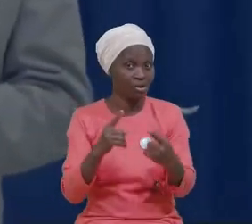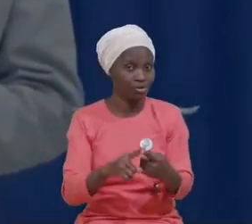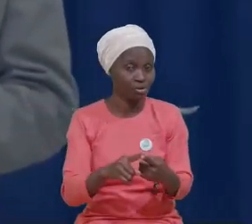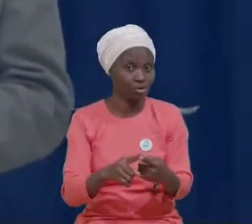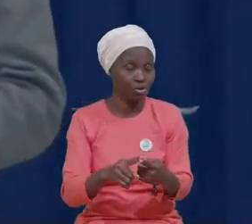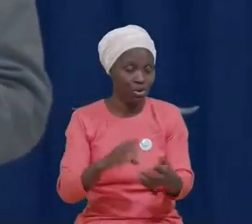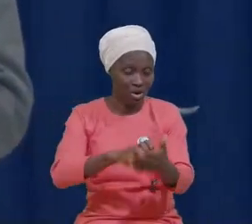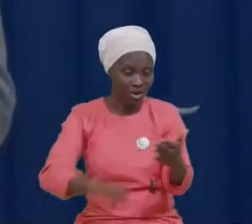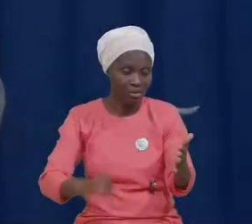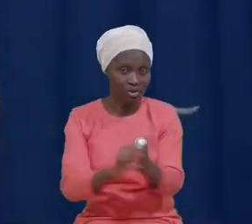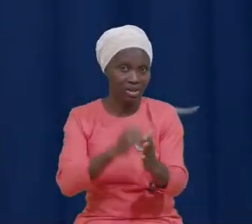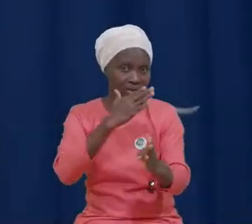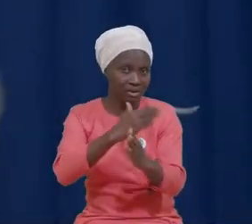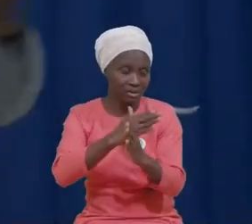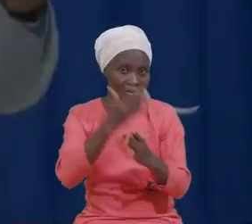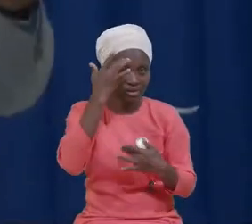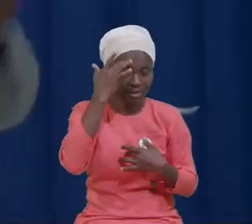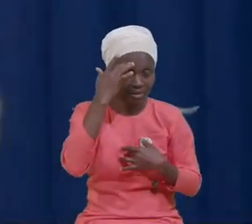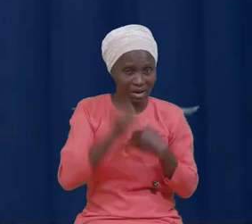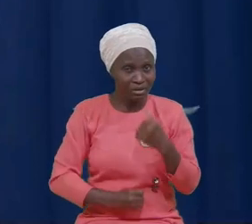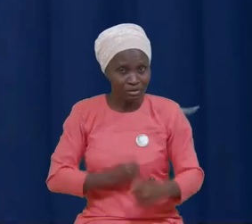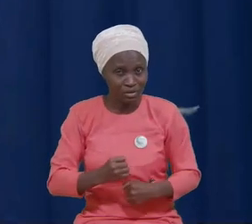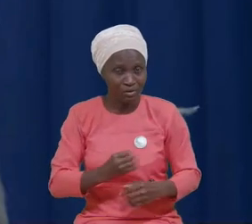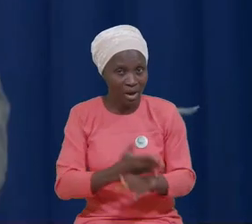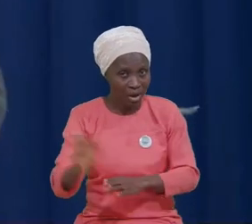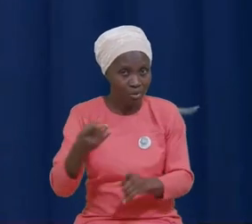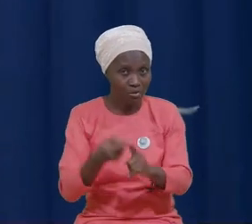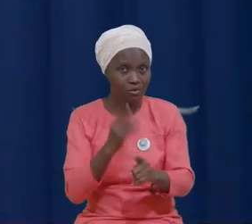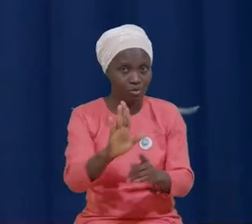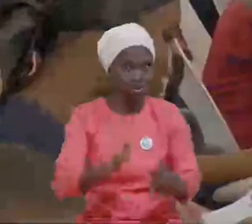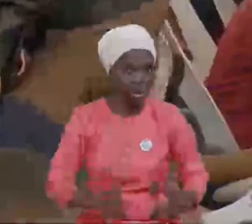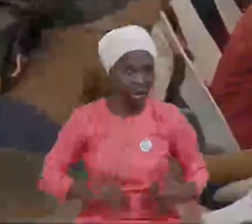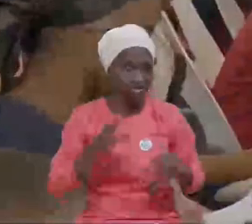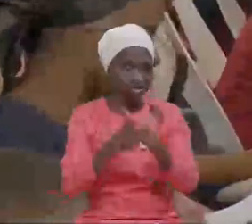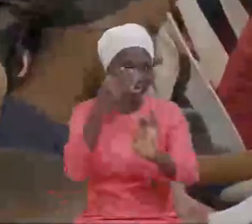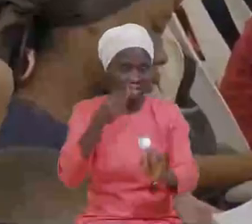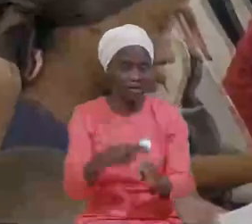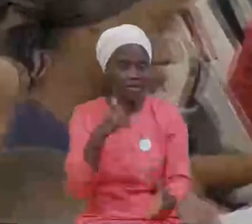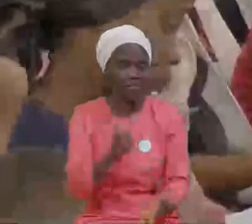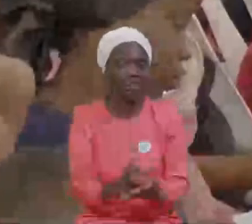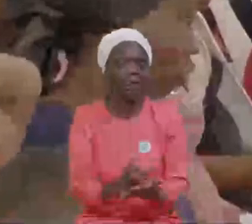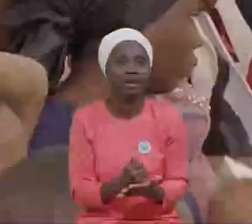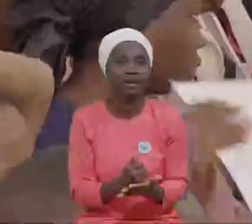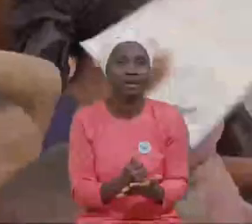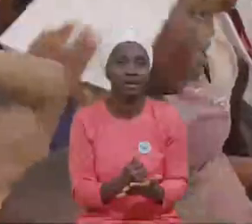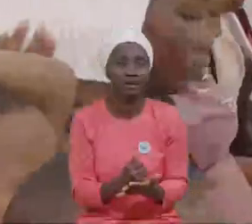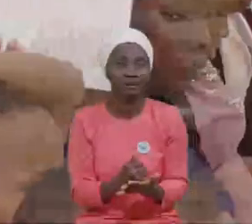ce jour est venu ôter cet obstacle, cette barrière, loin de ta vie au nom de